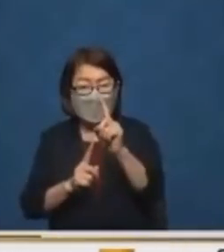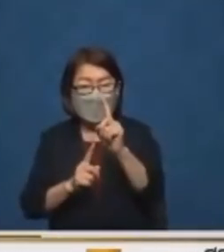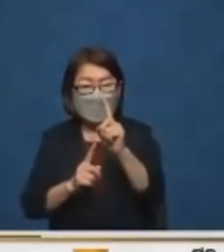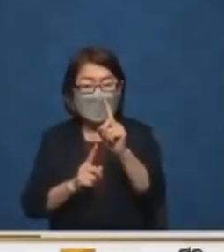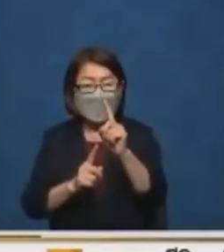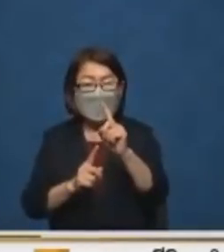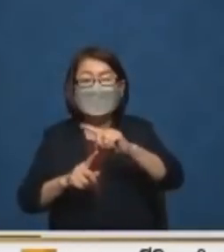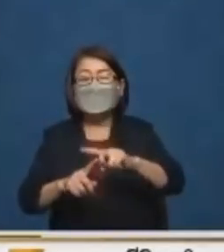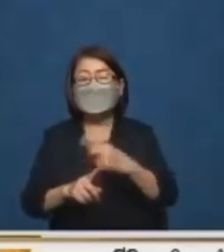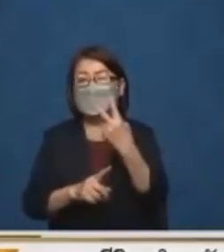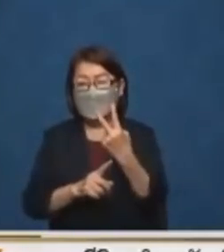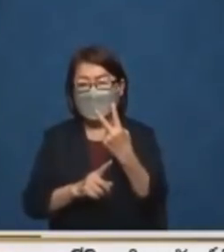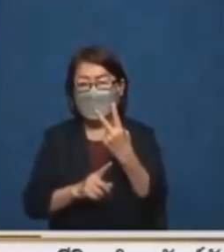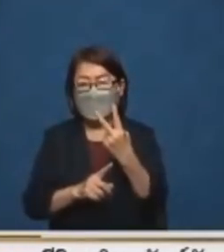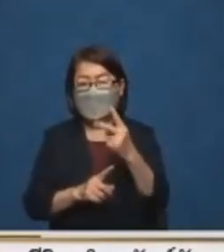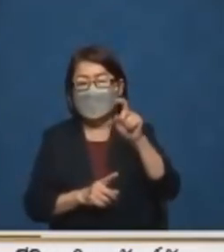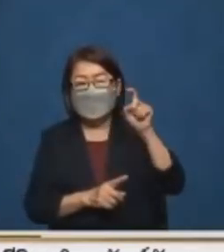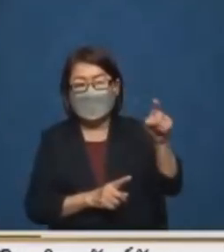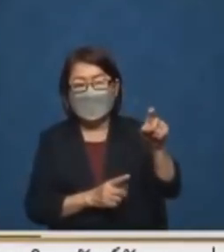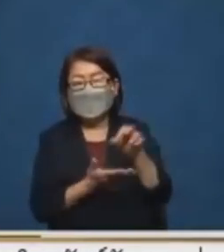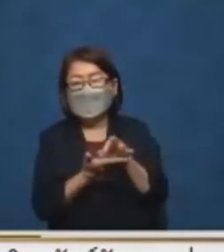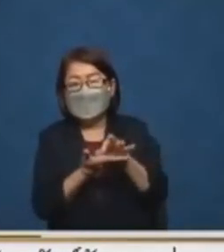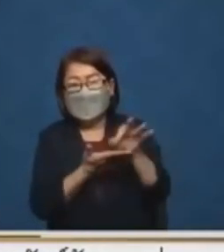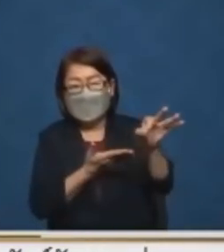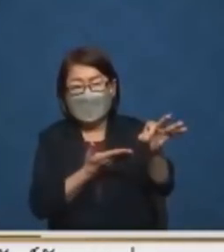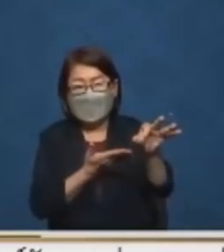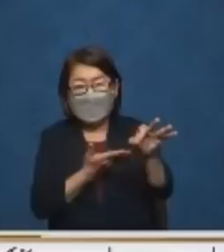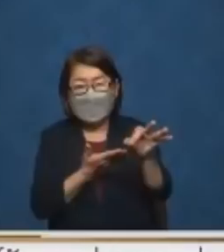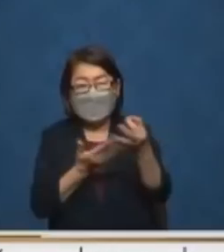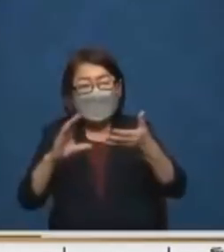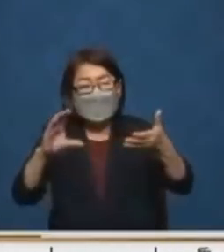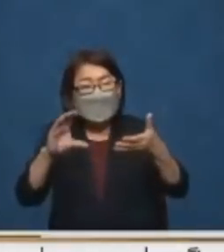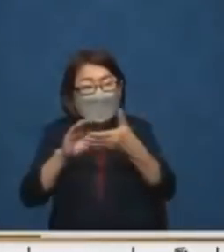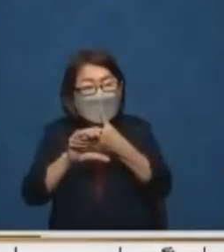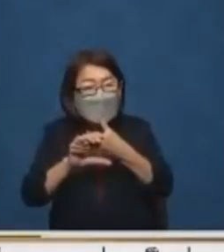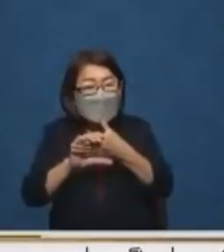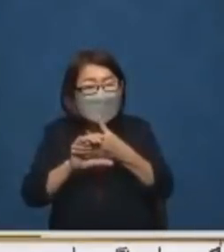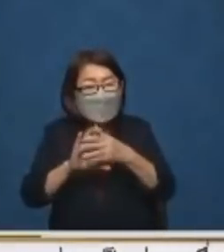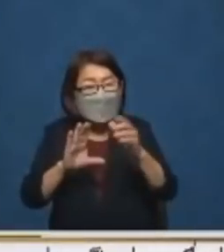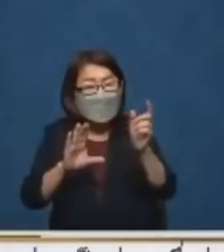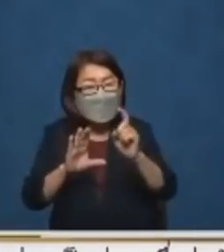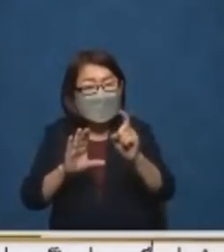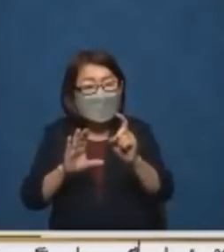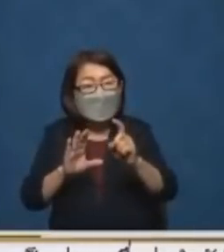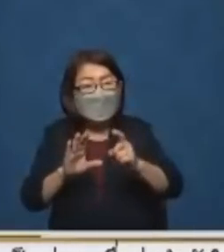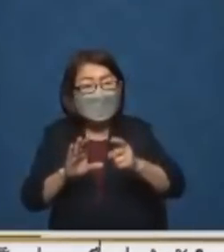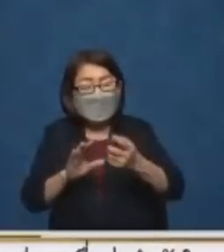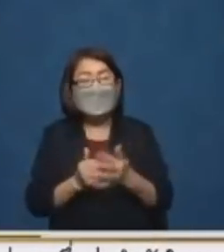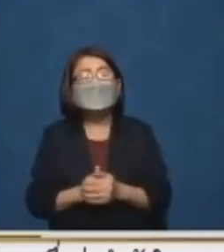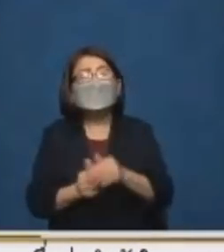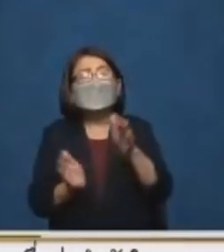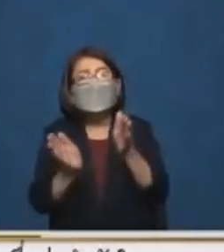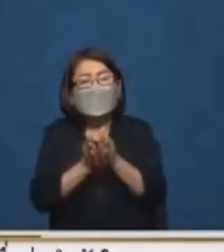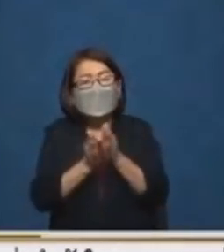1 คุภาพัธมีการสงซื้อแล้นะครับแต่สไลต์อาจจะลาก 1 คภาพธทมีการสั่งซื้อแล้ 20 กวันครั่ประท